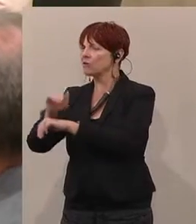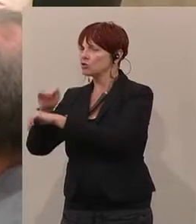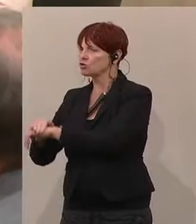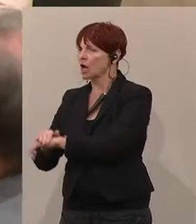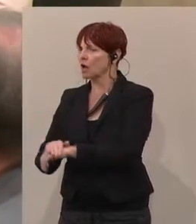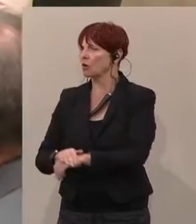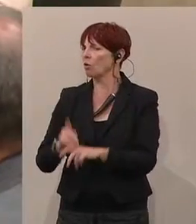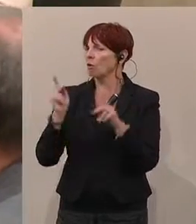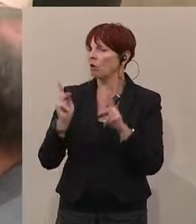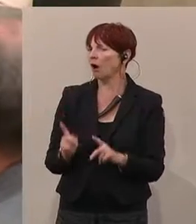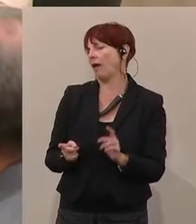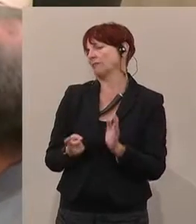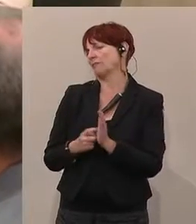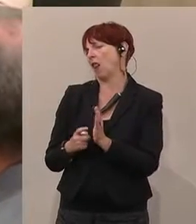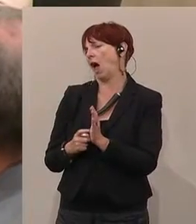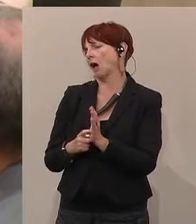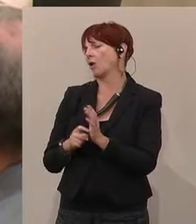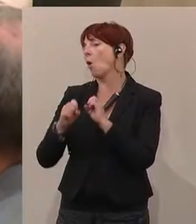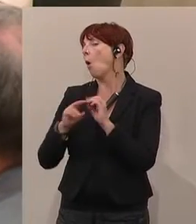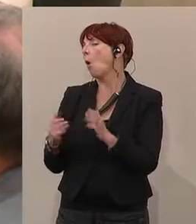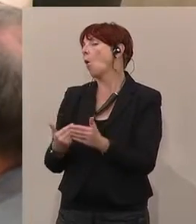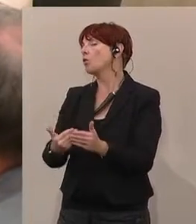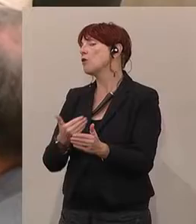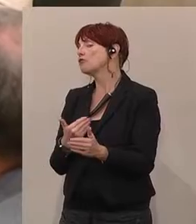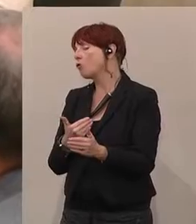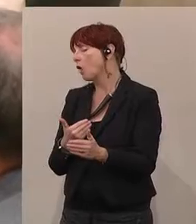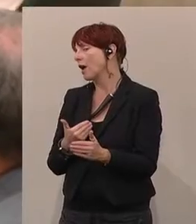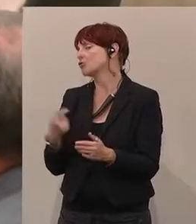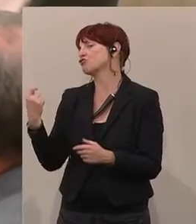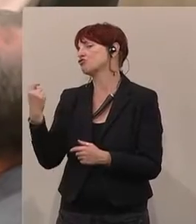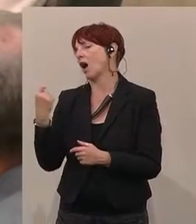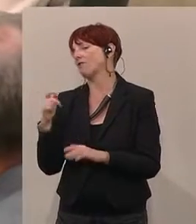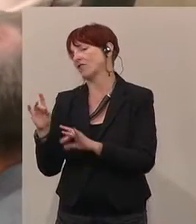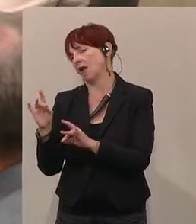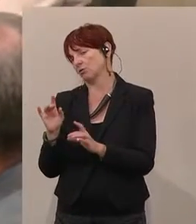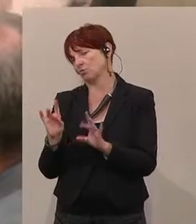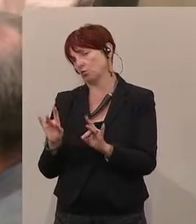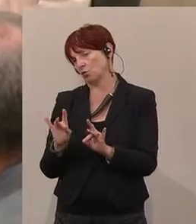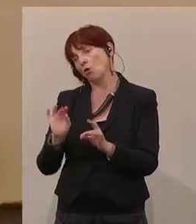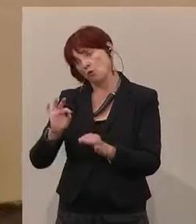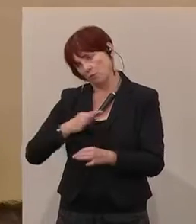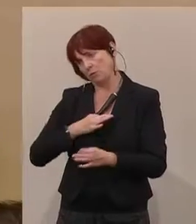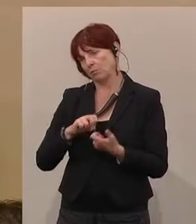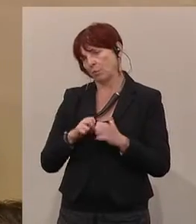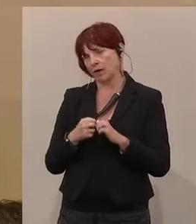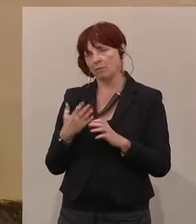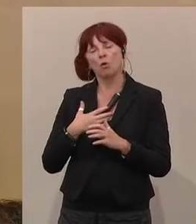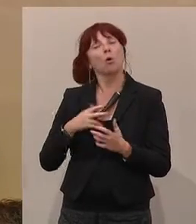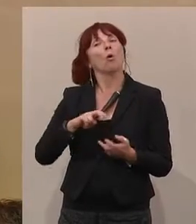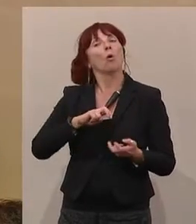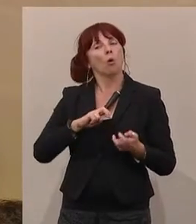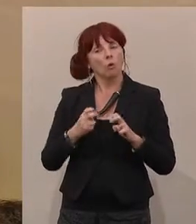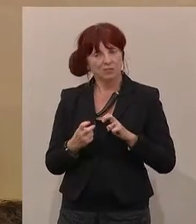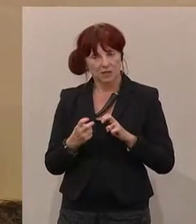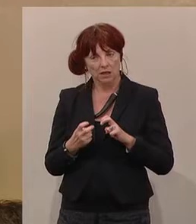die unmittelbare Tatbegehung im Vorhinein, halte ich für einigermaßen problematisch. Wo wir jedenfalls zustimmen werden, ist die Umsetzung der Richtlinie